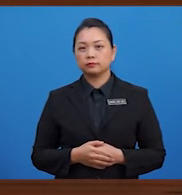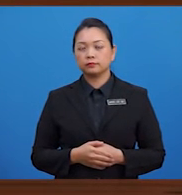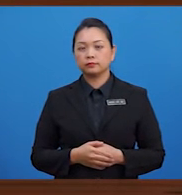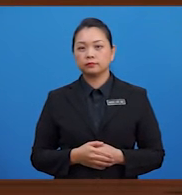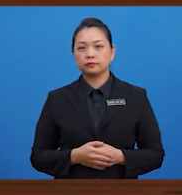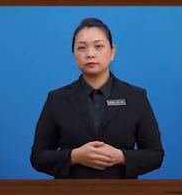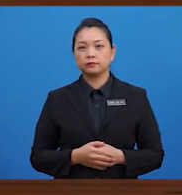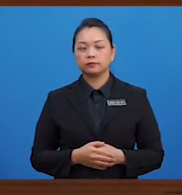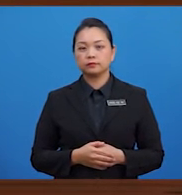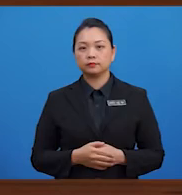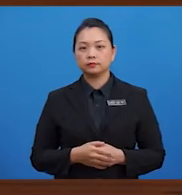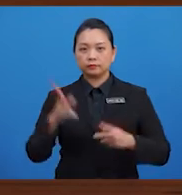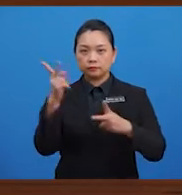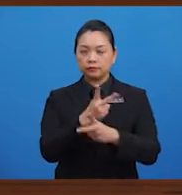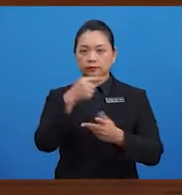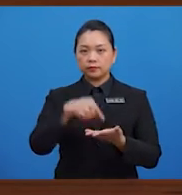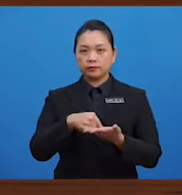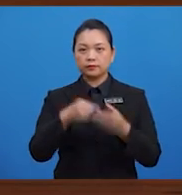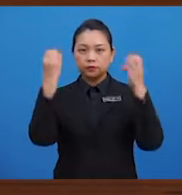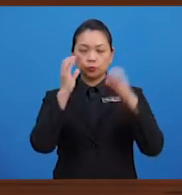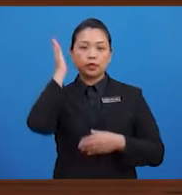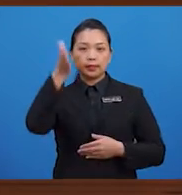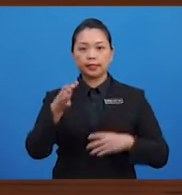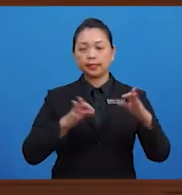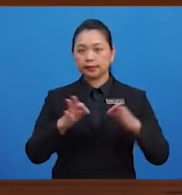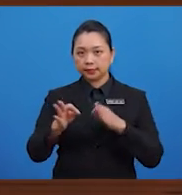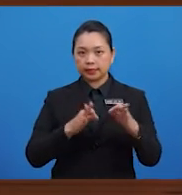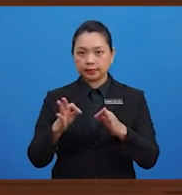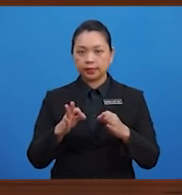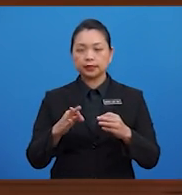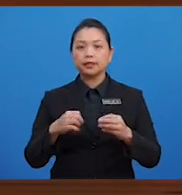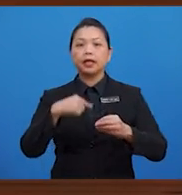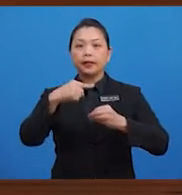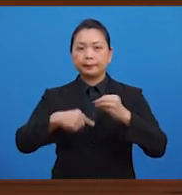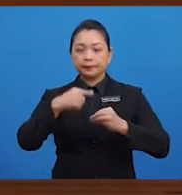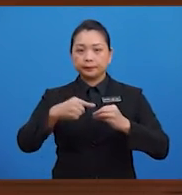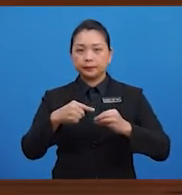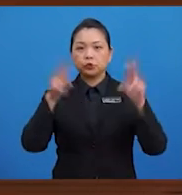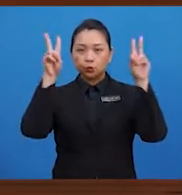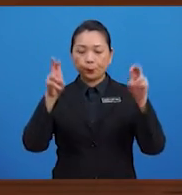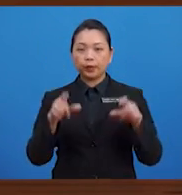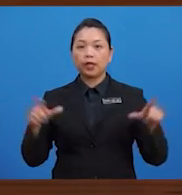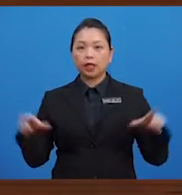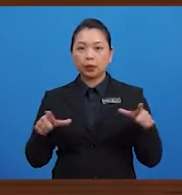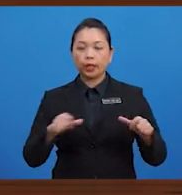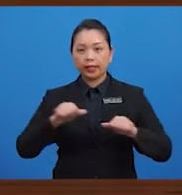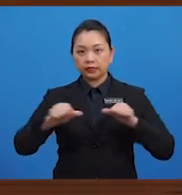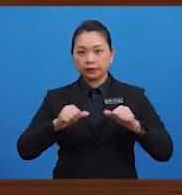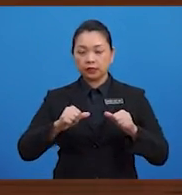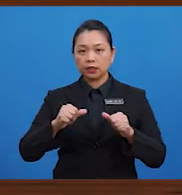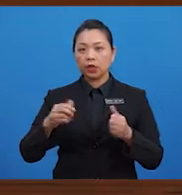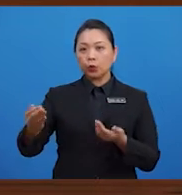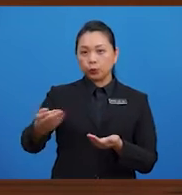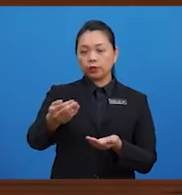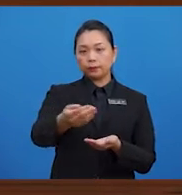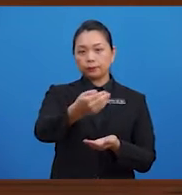Baiklah, pada episod hari ini saya akan menerangkan mengenai topik melakukan aktiviti pengutipan